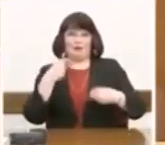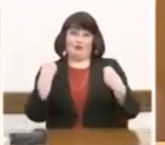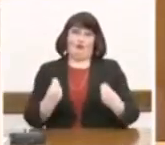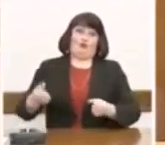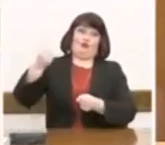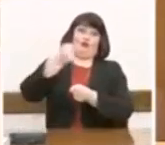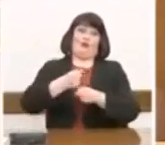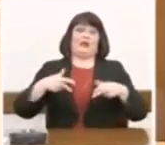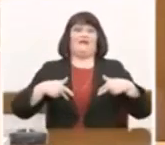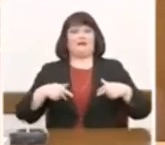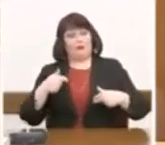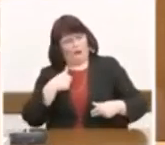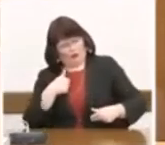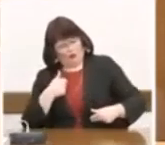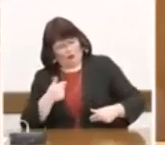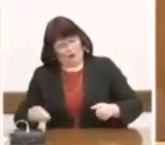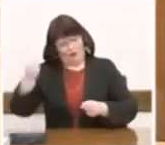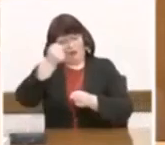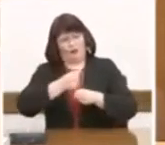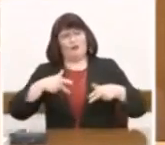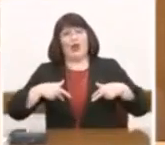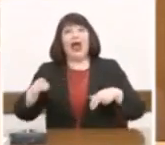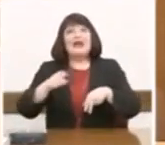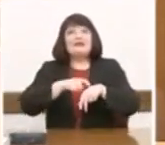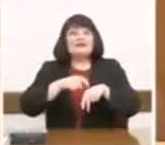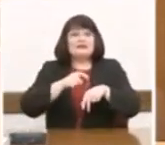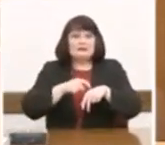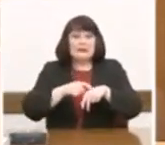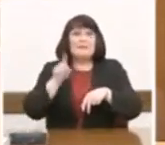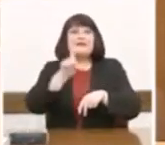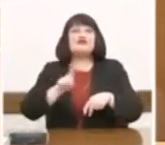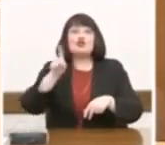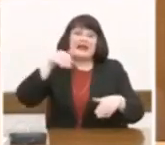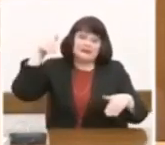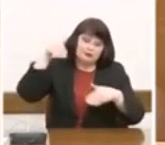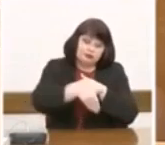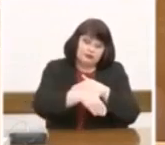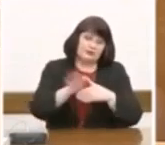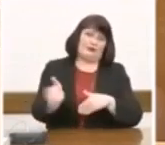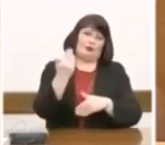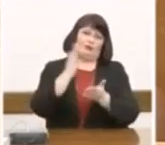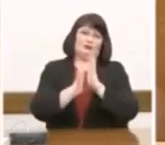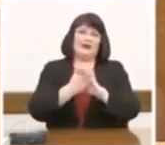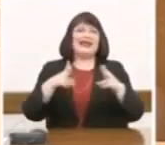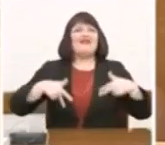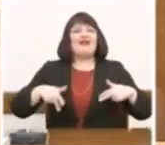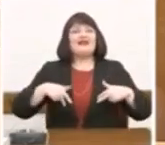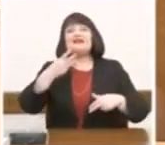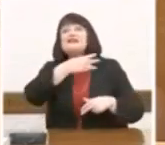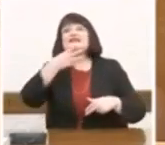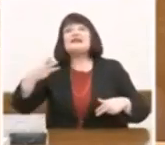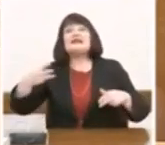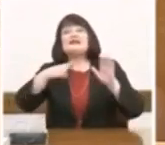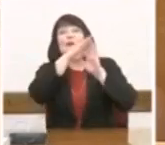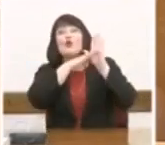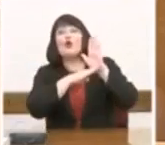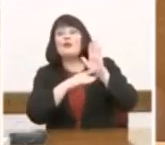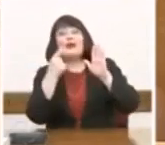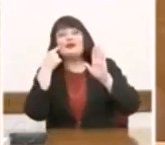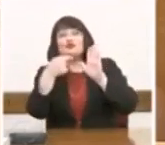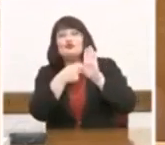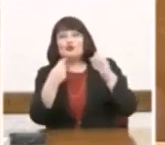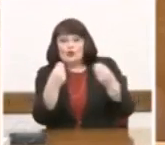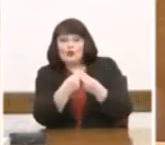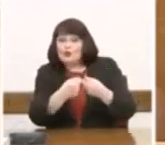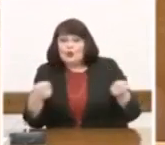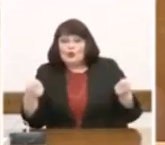Αλήθεια, αν σήμερα έπεφτε η κυβέρνηση Μητσοτάκη, εσείς, ο ΣΥΡΙΖΑ, ποιο πρόγραμμα θα εφαρμόσετε ακριβώς, ποιο